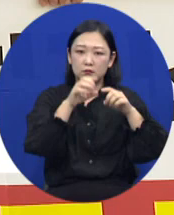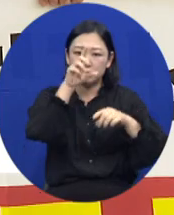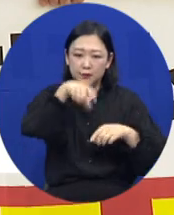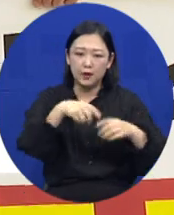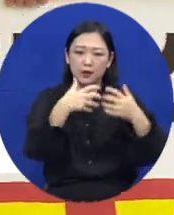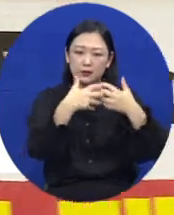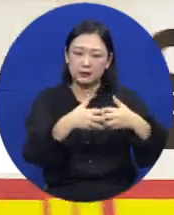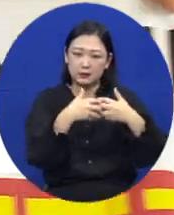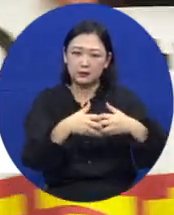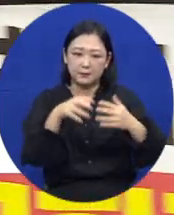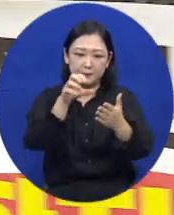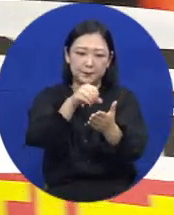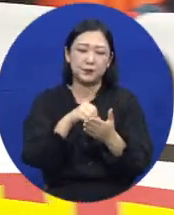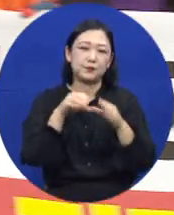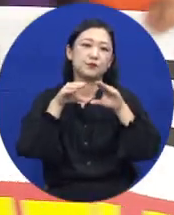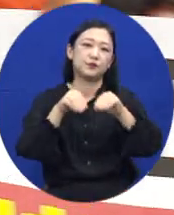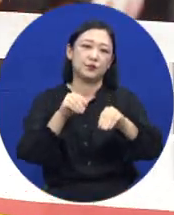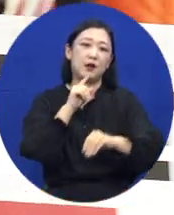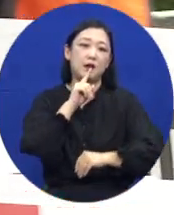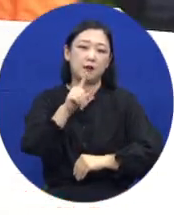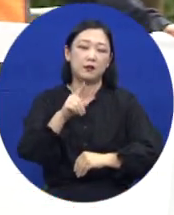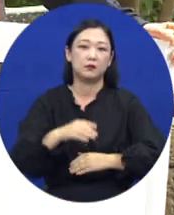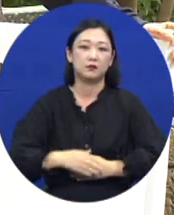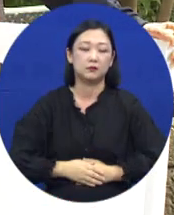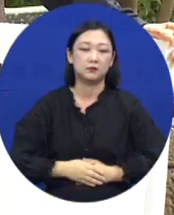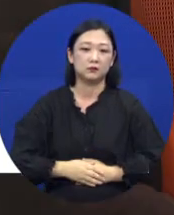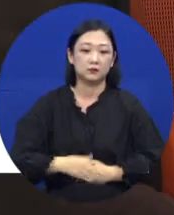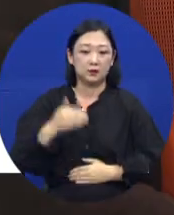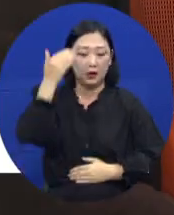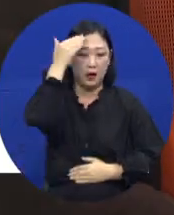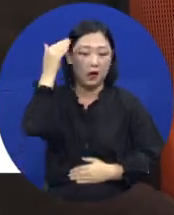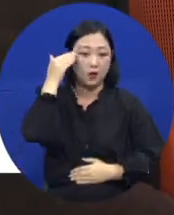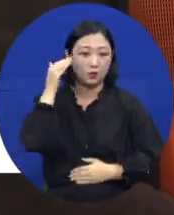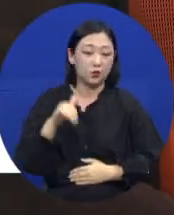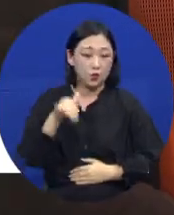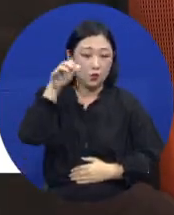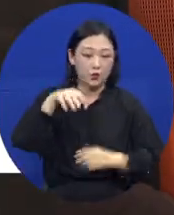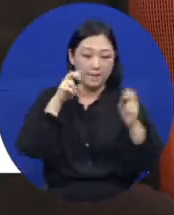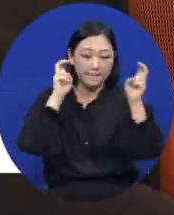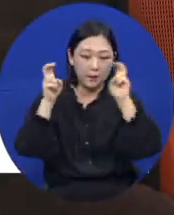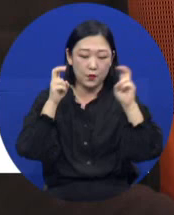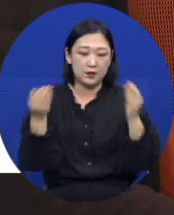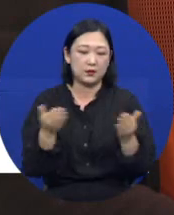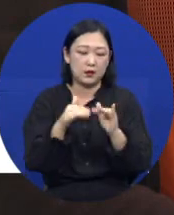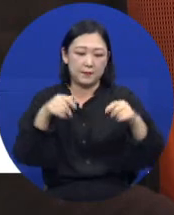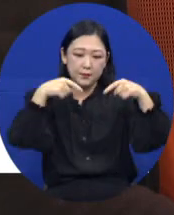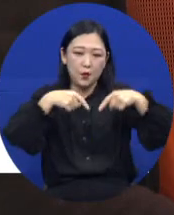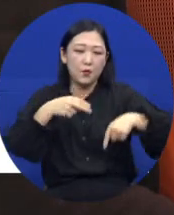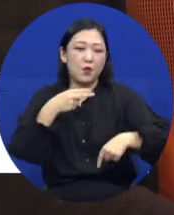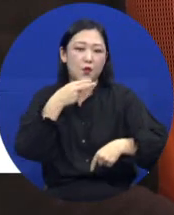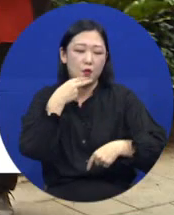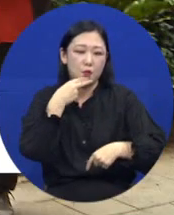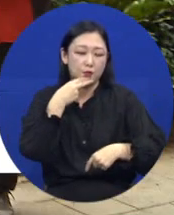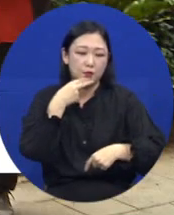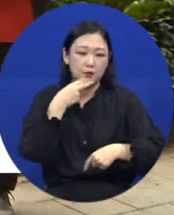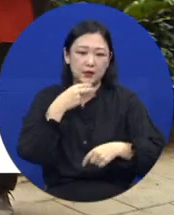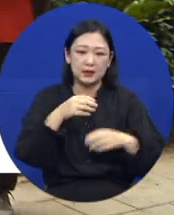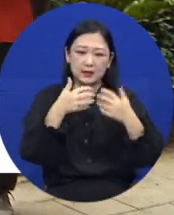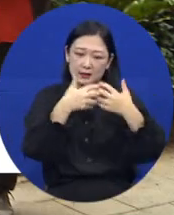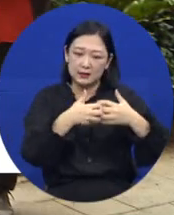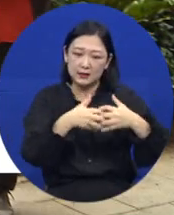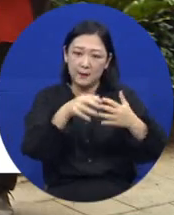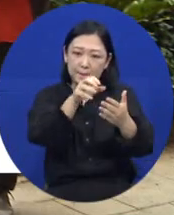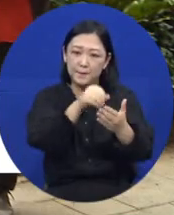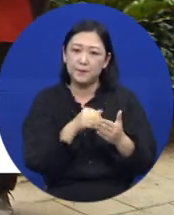입을 중단하라고 주고 있습니다 이들은 한국 공항 공사 가 근로자들과 의 협의없이 무인 화를 추진에